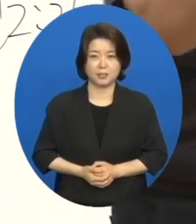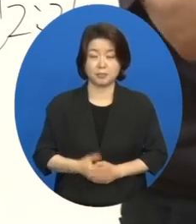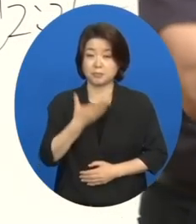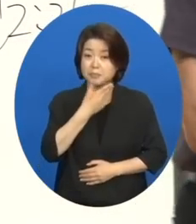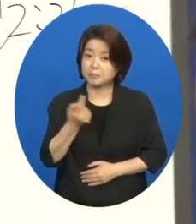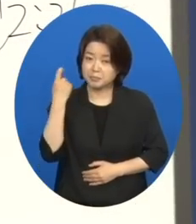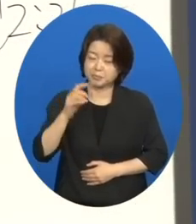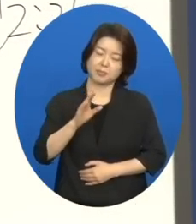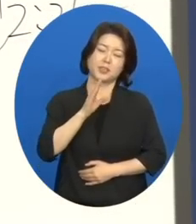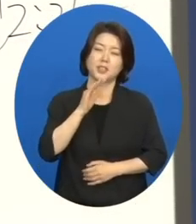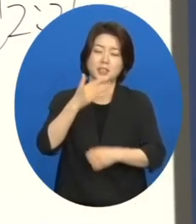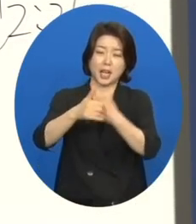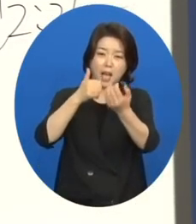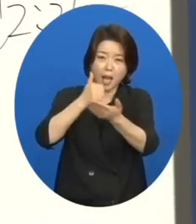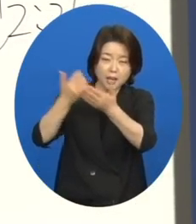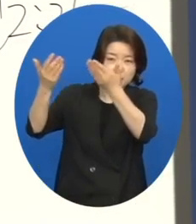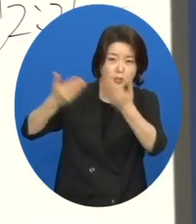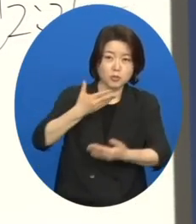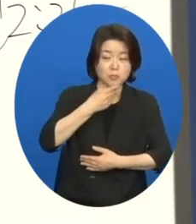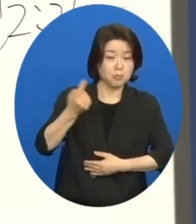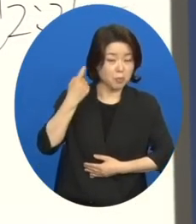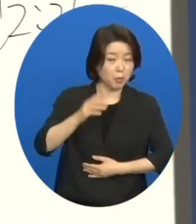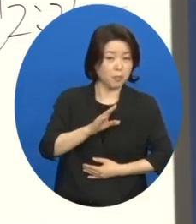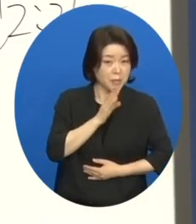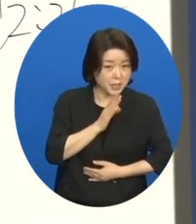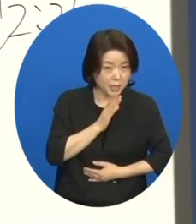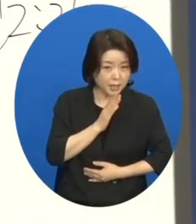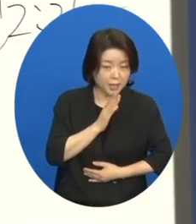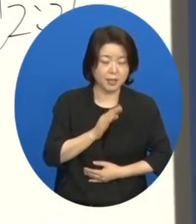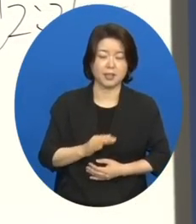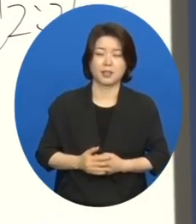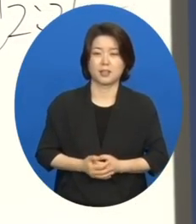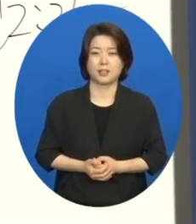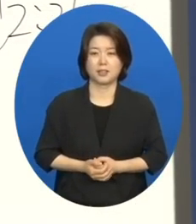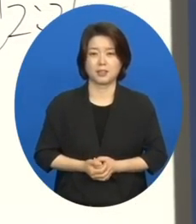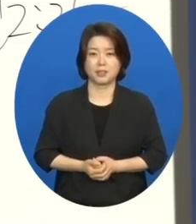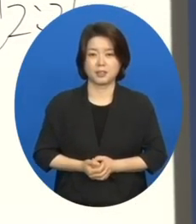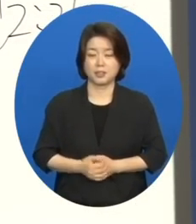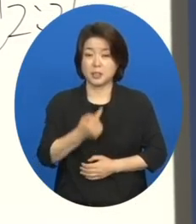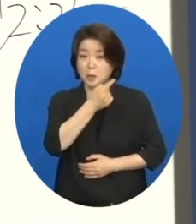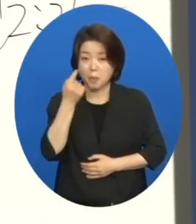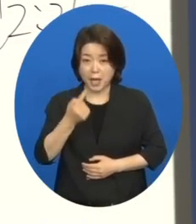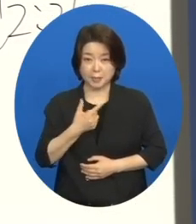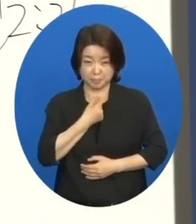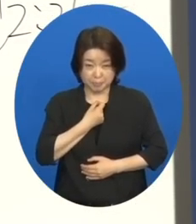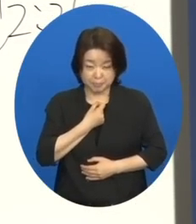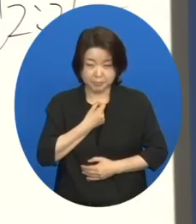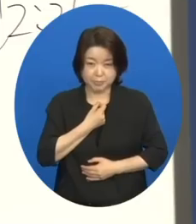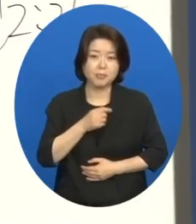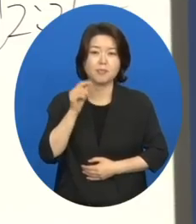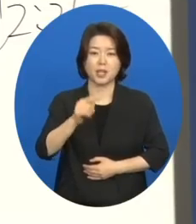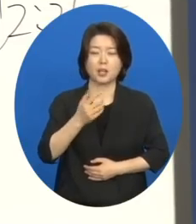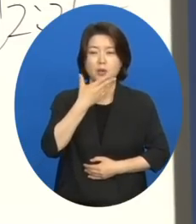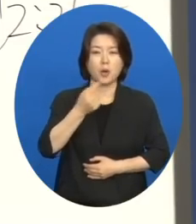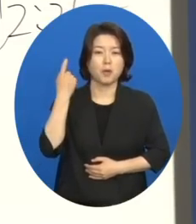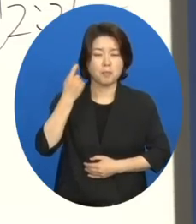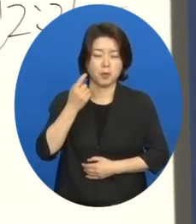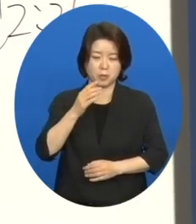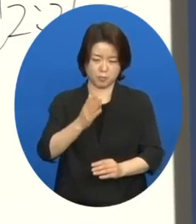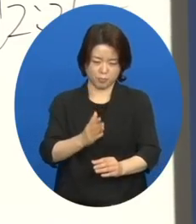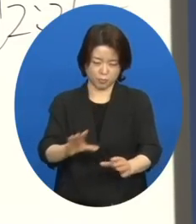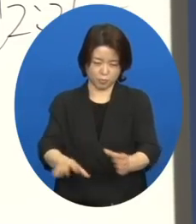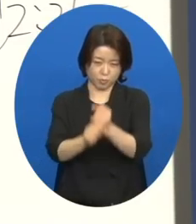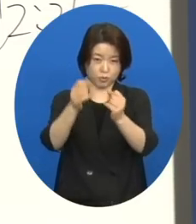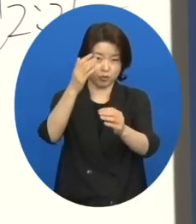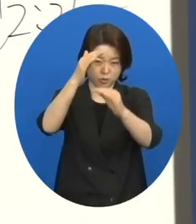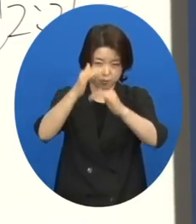복음이 진짜 하나님이 준 복음이냐? 라고 하는 것에 대해서 확인하려고 하면 그것은 복음의 핵심 내용이 바로